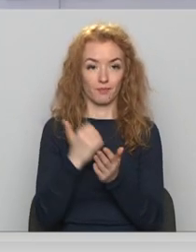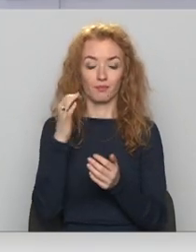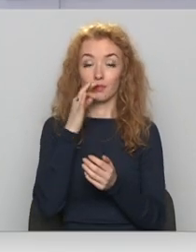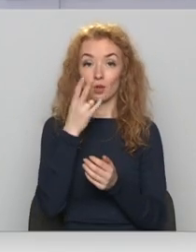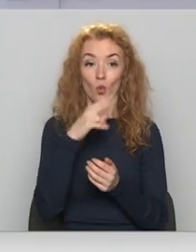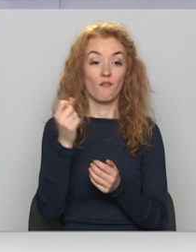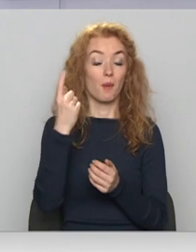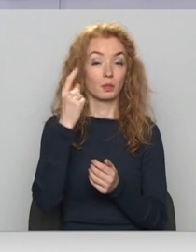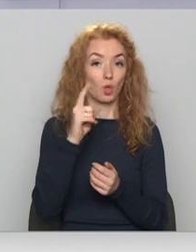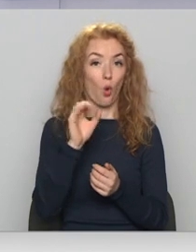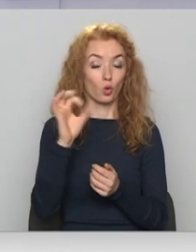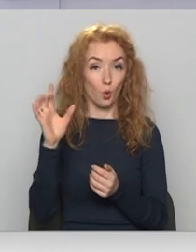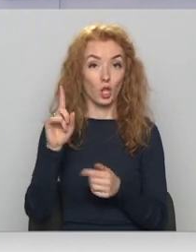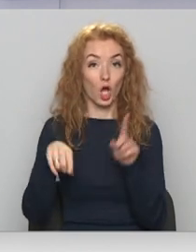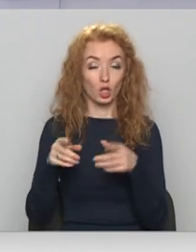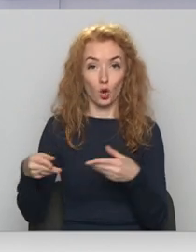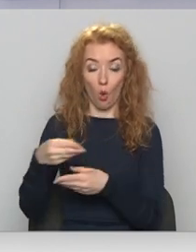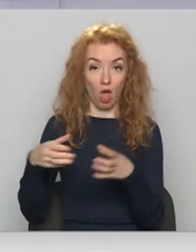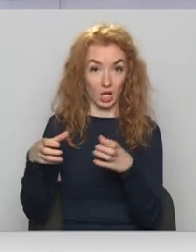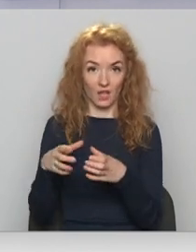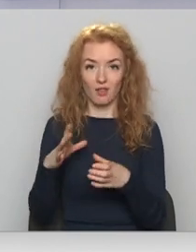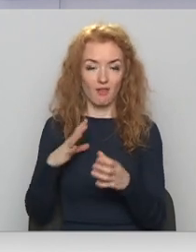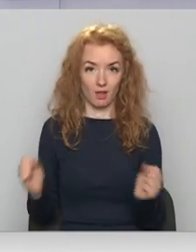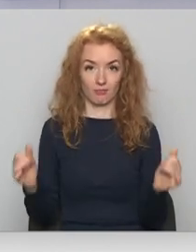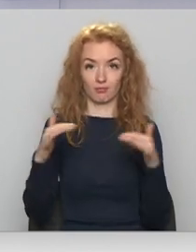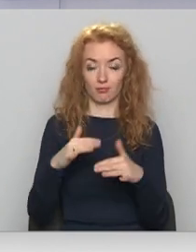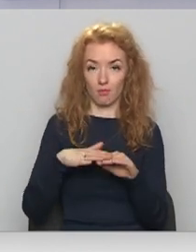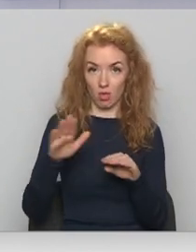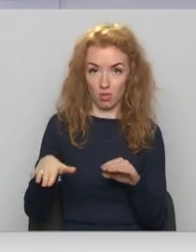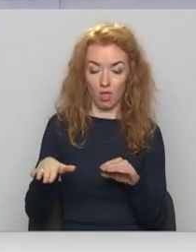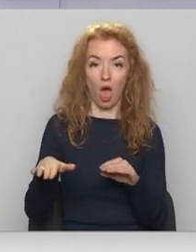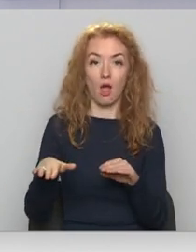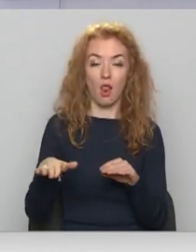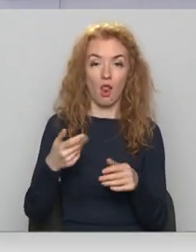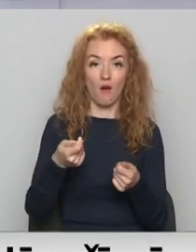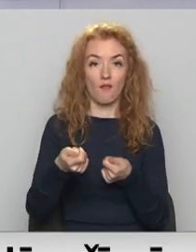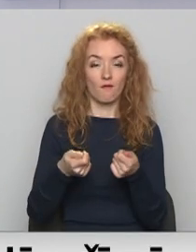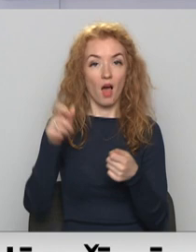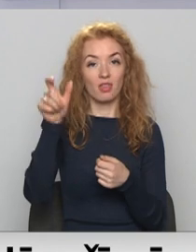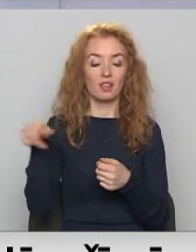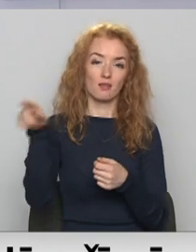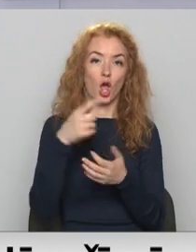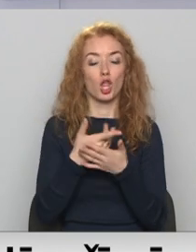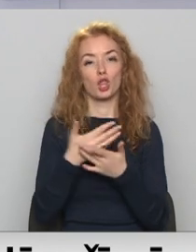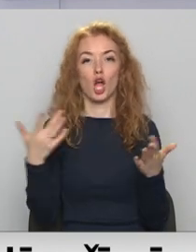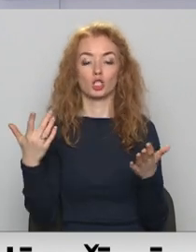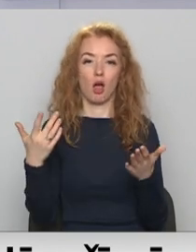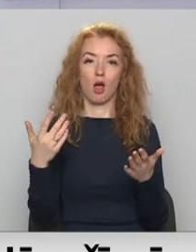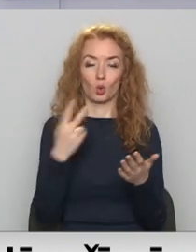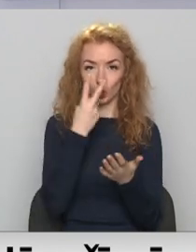būs kolektīvi, kuri nevarēs sanāk kopā tieši dēļ kolektīvu vadītāju atšķirīgās nostājas pret